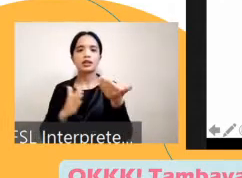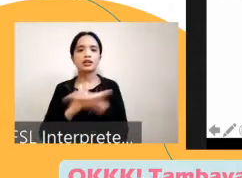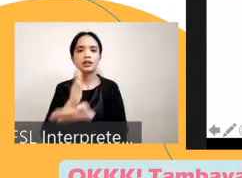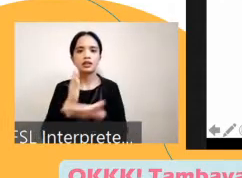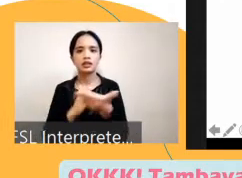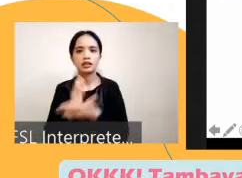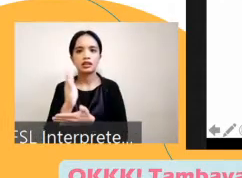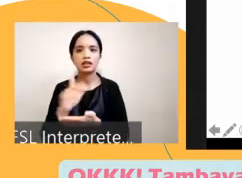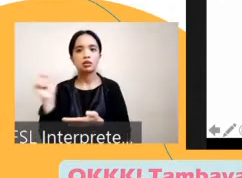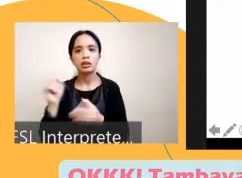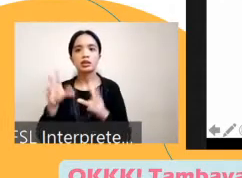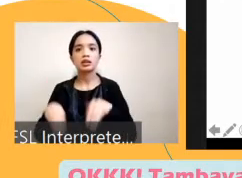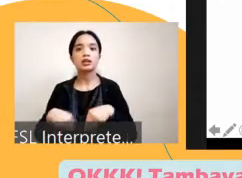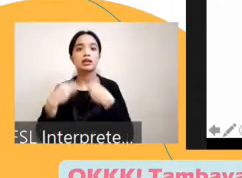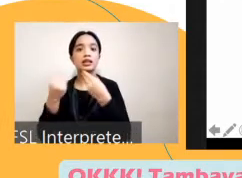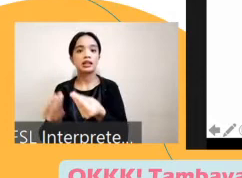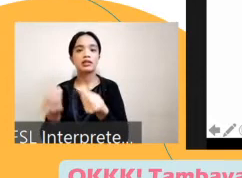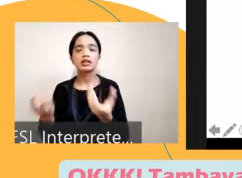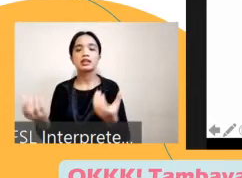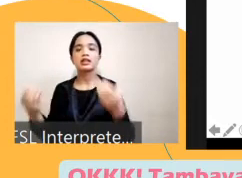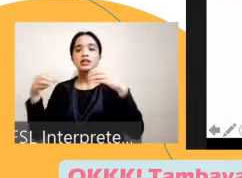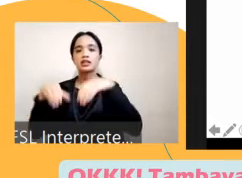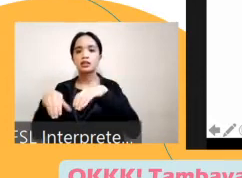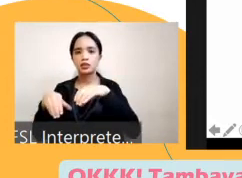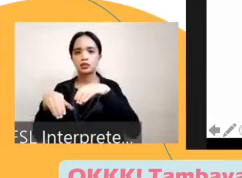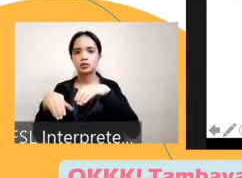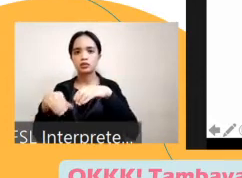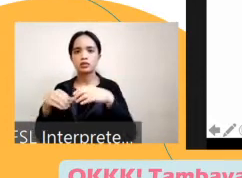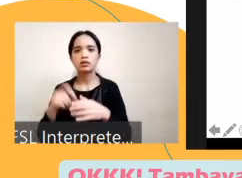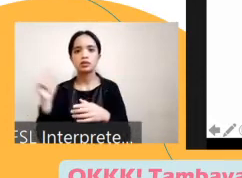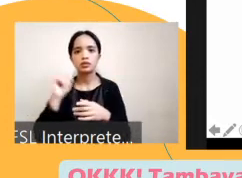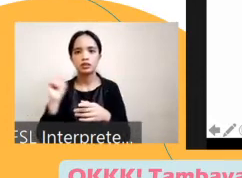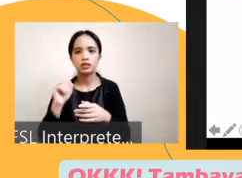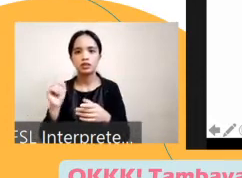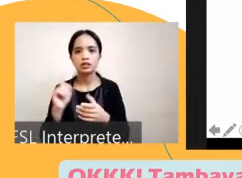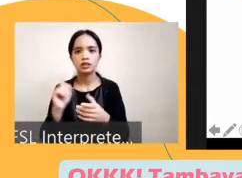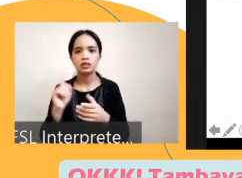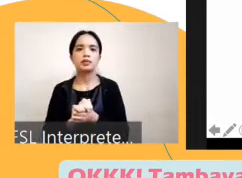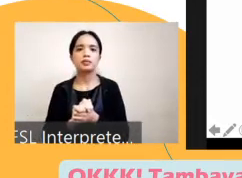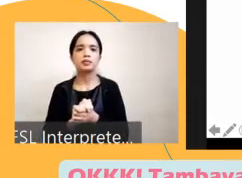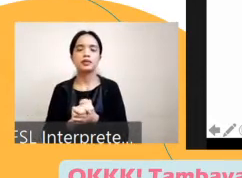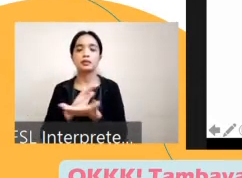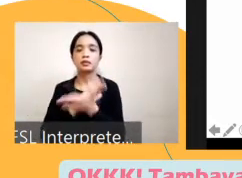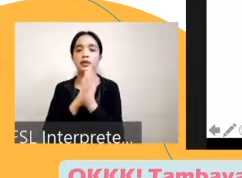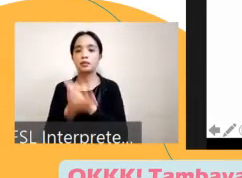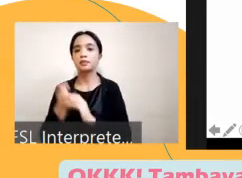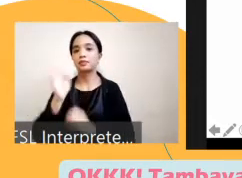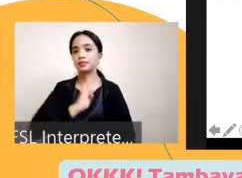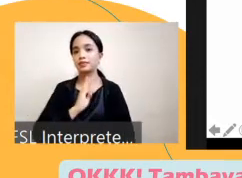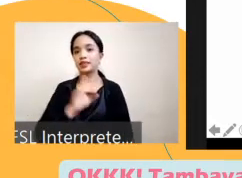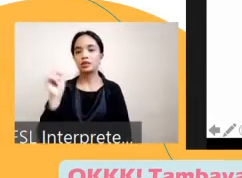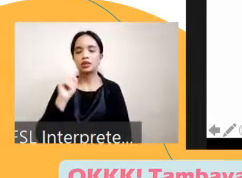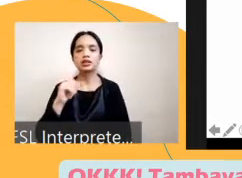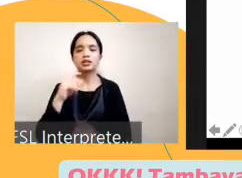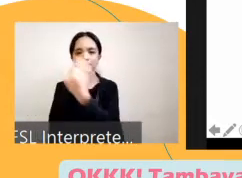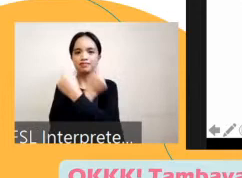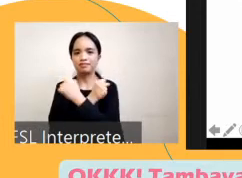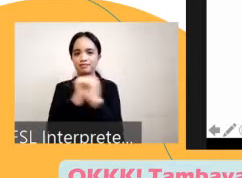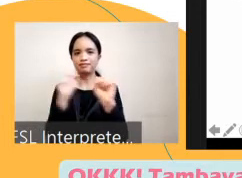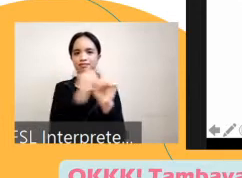tayong mabigyan ng pagkakataon na makabangon at mapabuti ang ating kalagayan sa